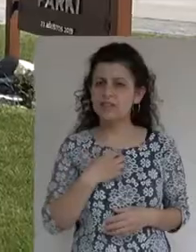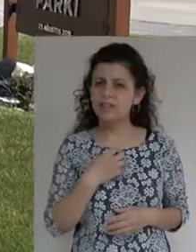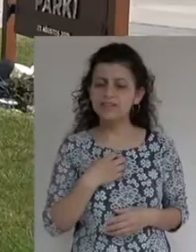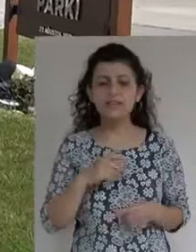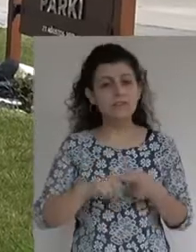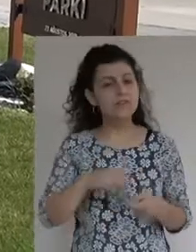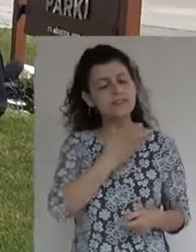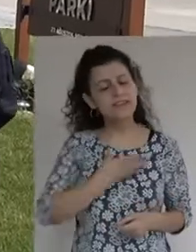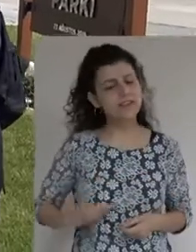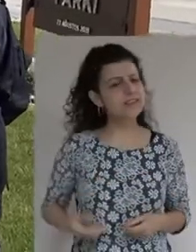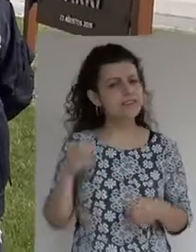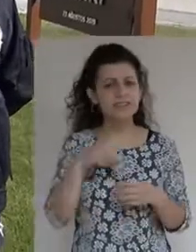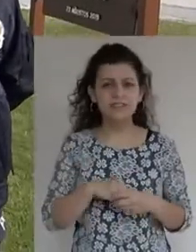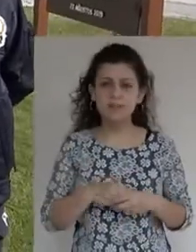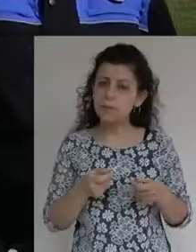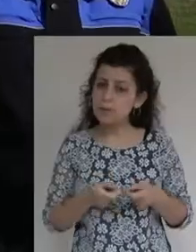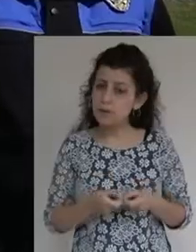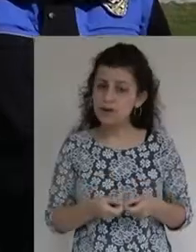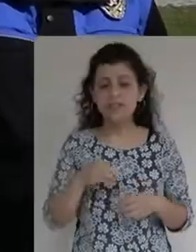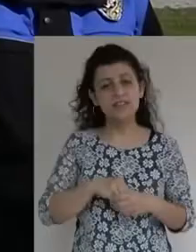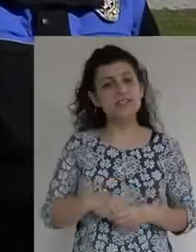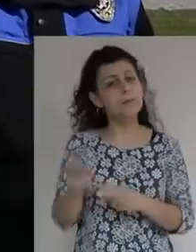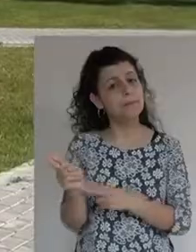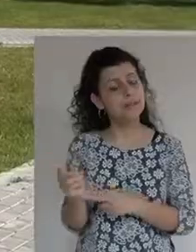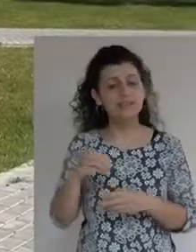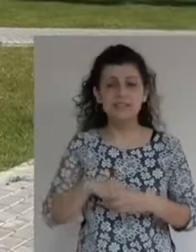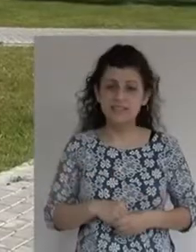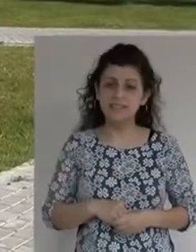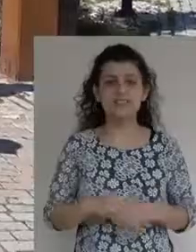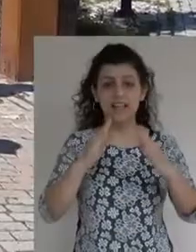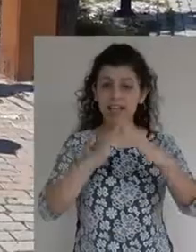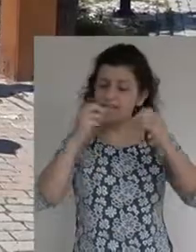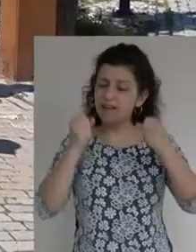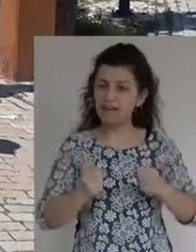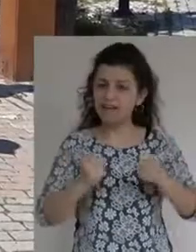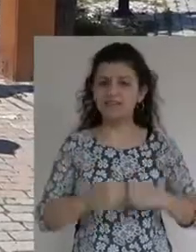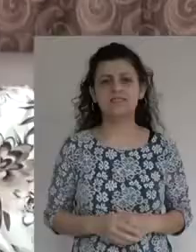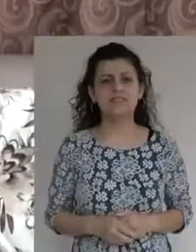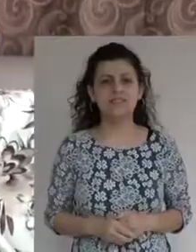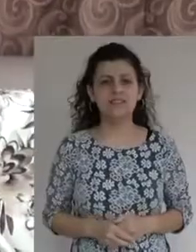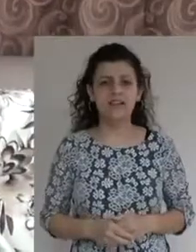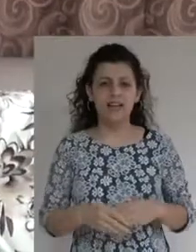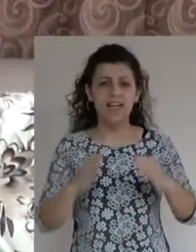Kendiniz ve sevdiklerimiz için. Burhaniye için. Balıkesir için. Evde kal.